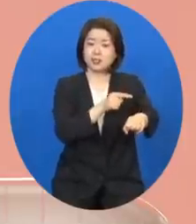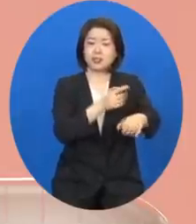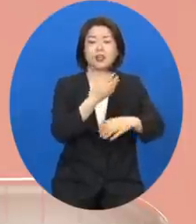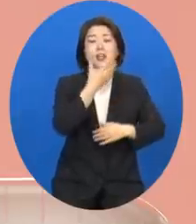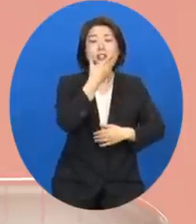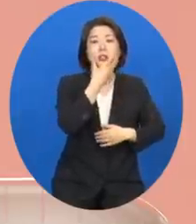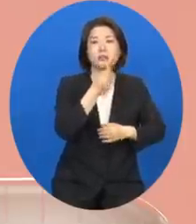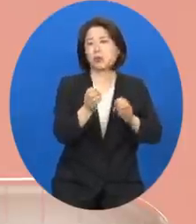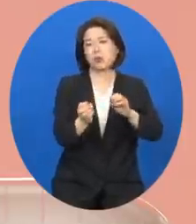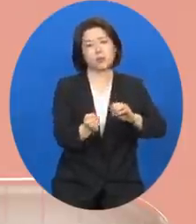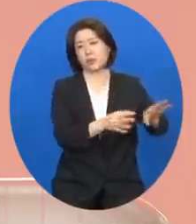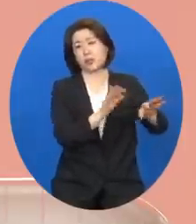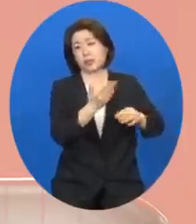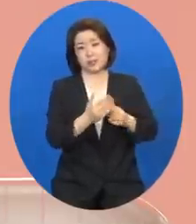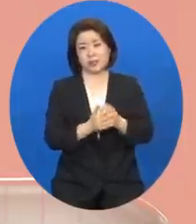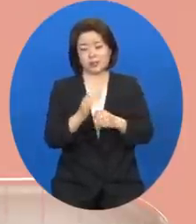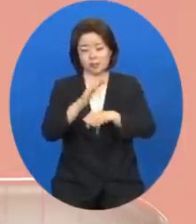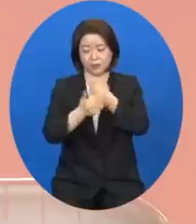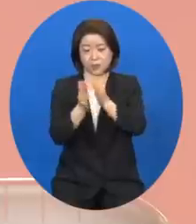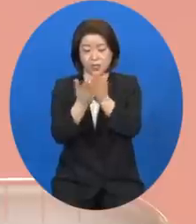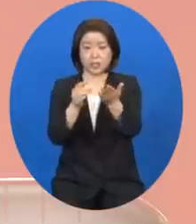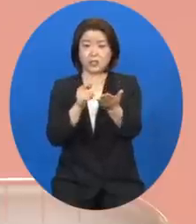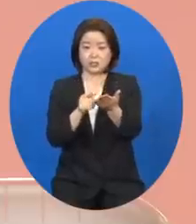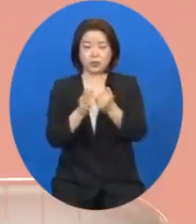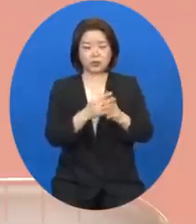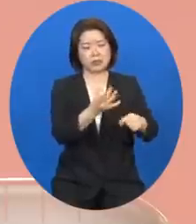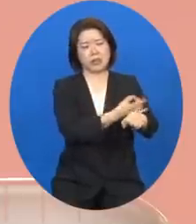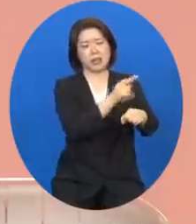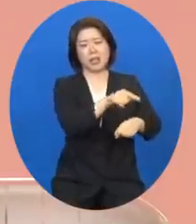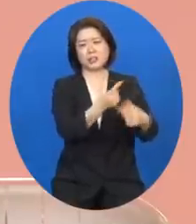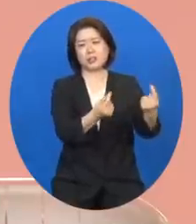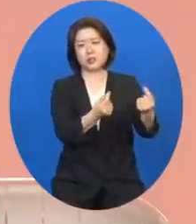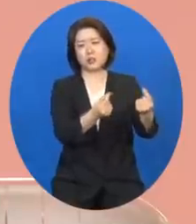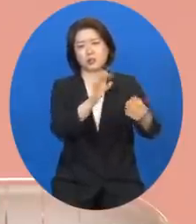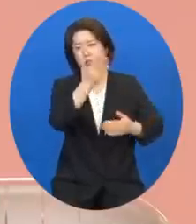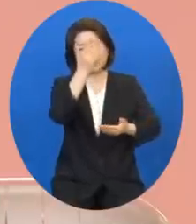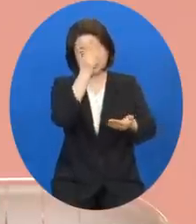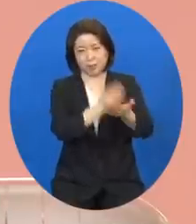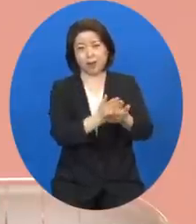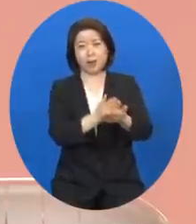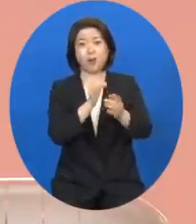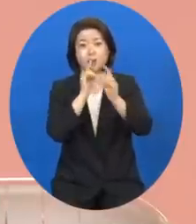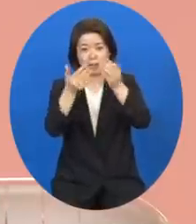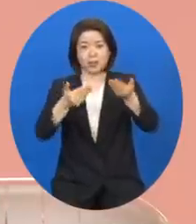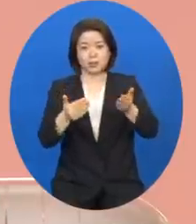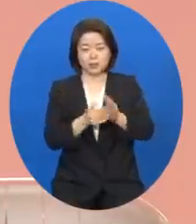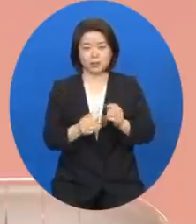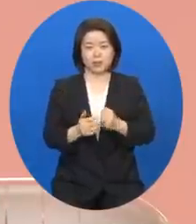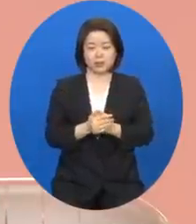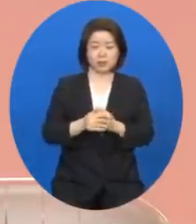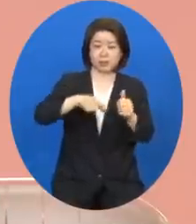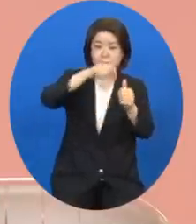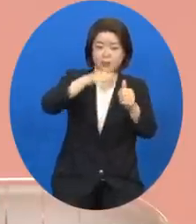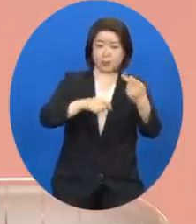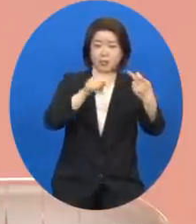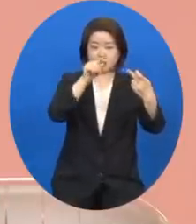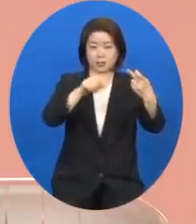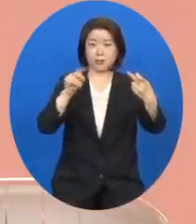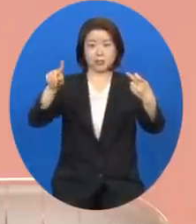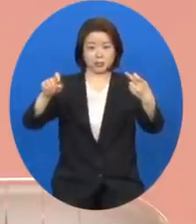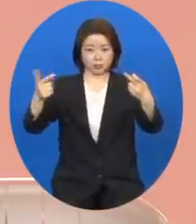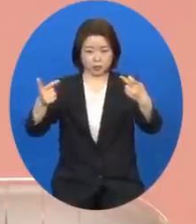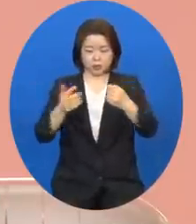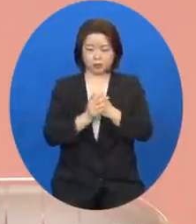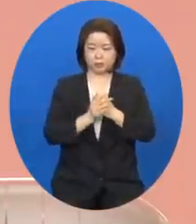성경은 에서처럼 되지 말라고 말합니다. 히브리서 12장 16절에 음행하는 자와